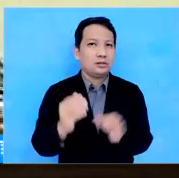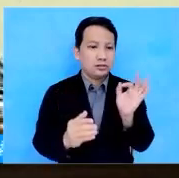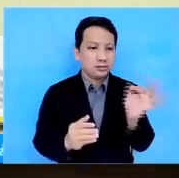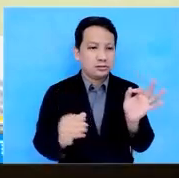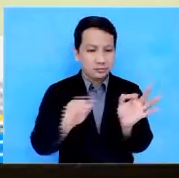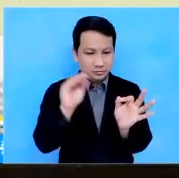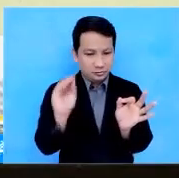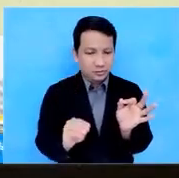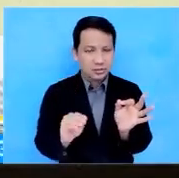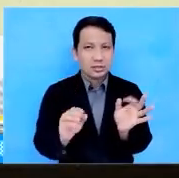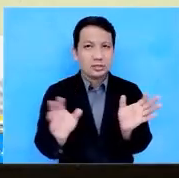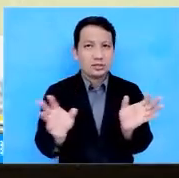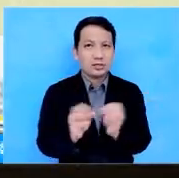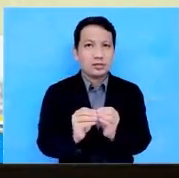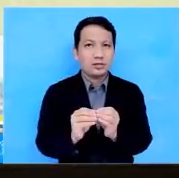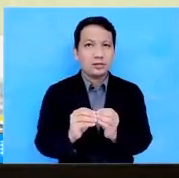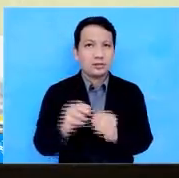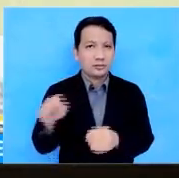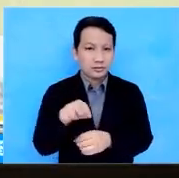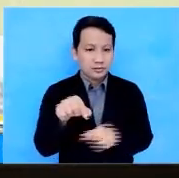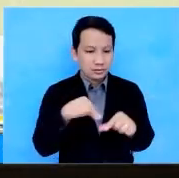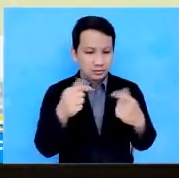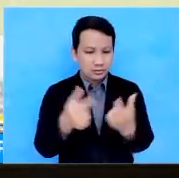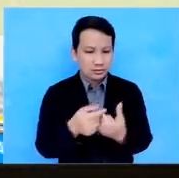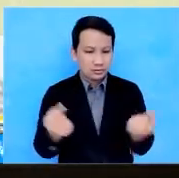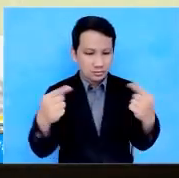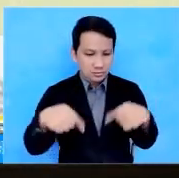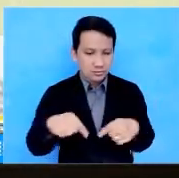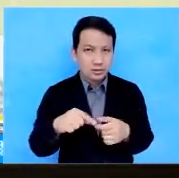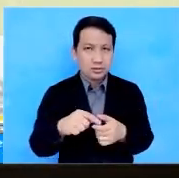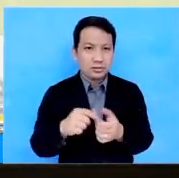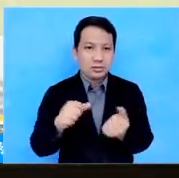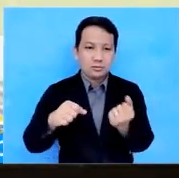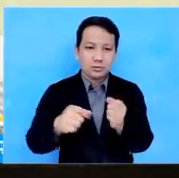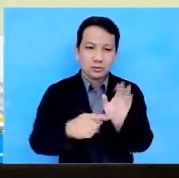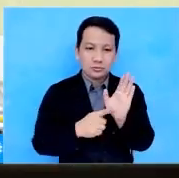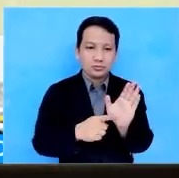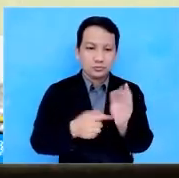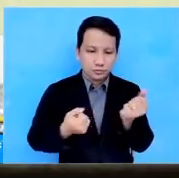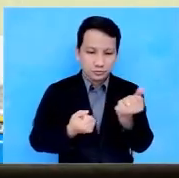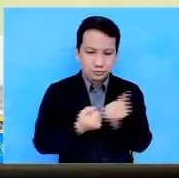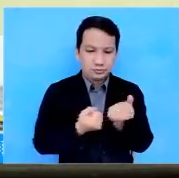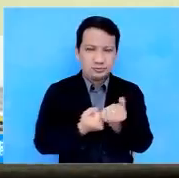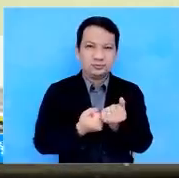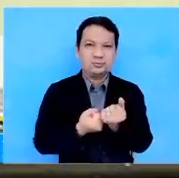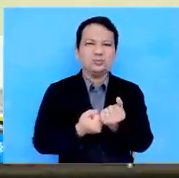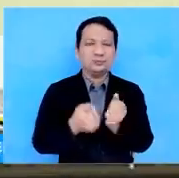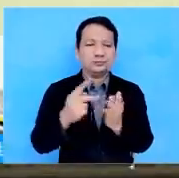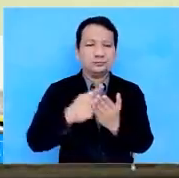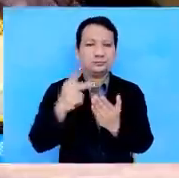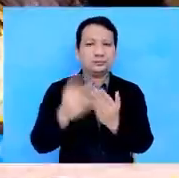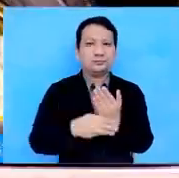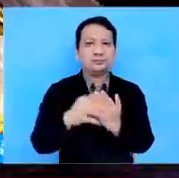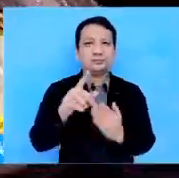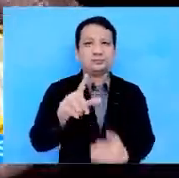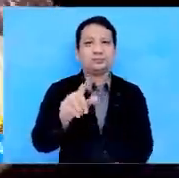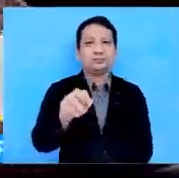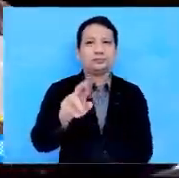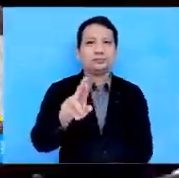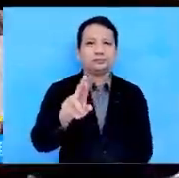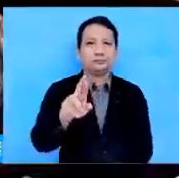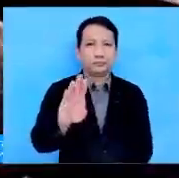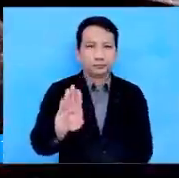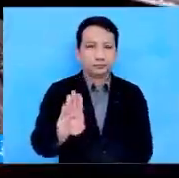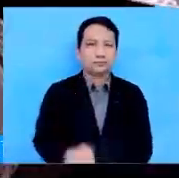of the transport groups have signified their support to the program of the LTFRB.